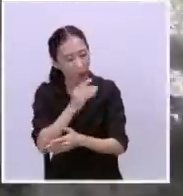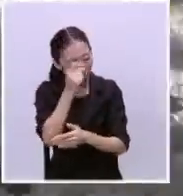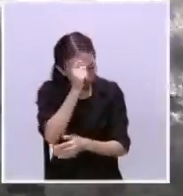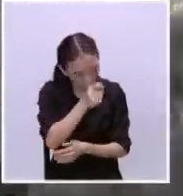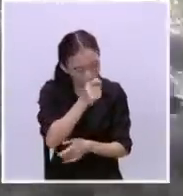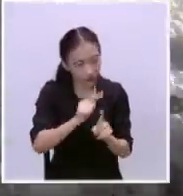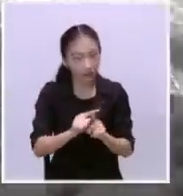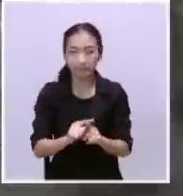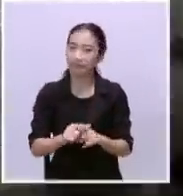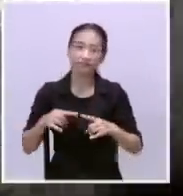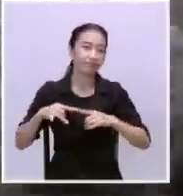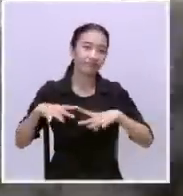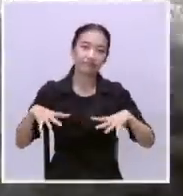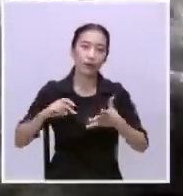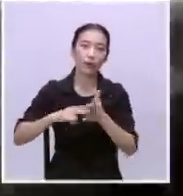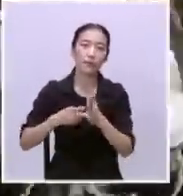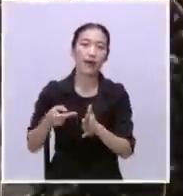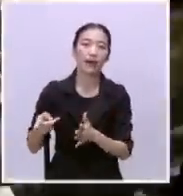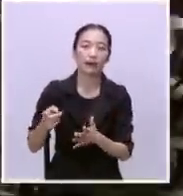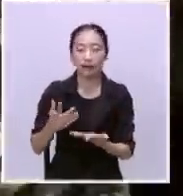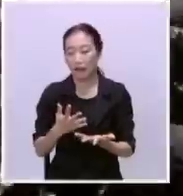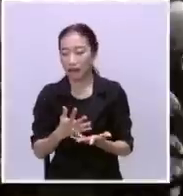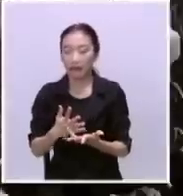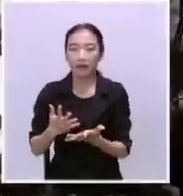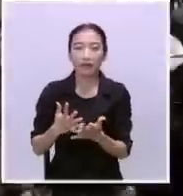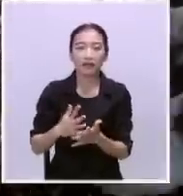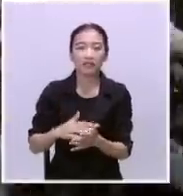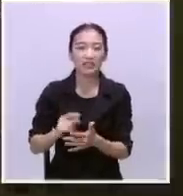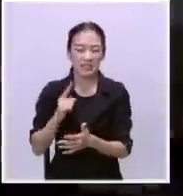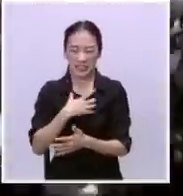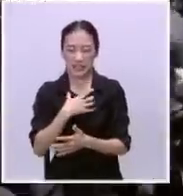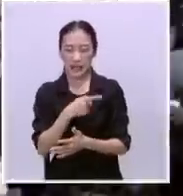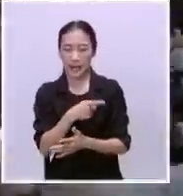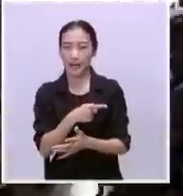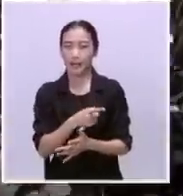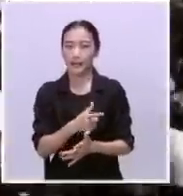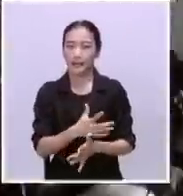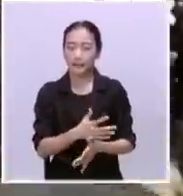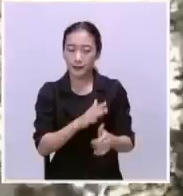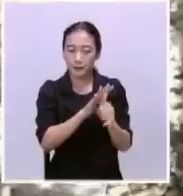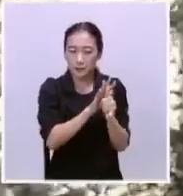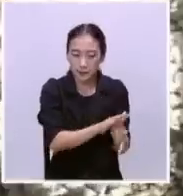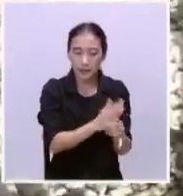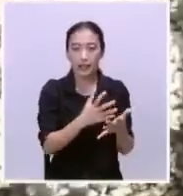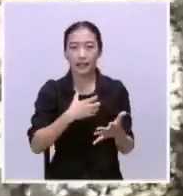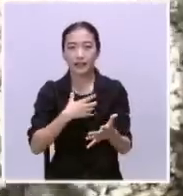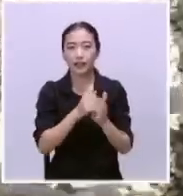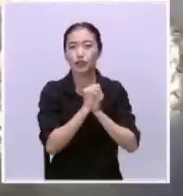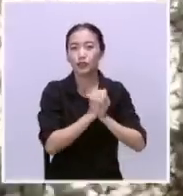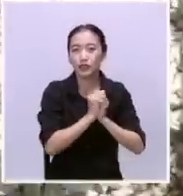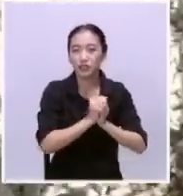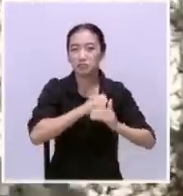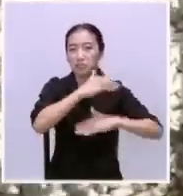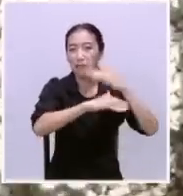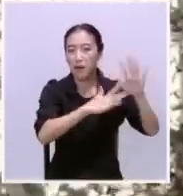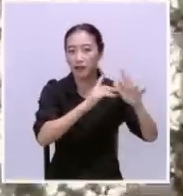ในซินเจียงแล้วก็ทำให้ซินเจียงไร้เสถียรภาพและยับยั้งการพัฒนาของจีนนั่นเองค่ะบทความบอกว่าคนในซินเจียงรู้เลขกลนี้